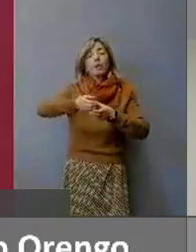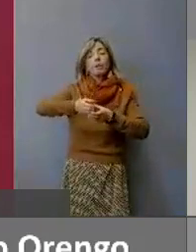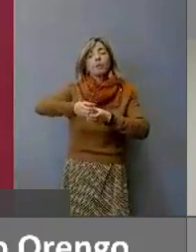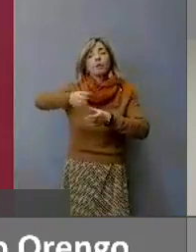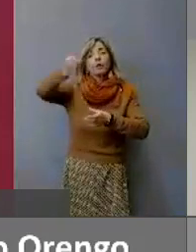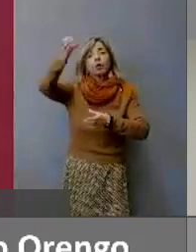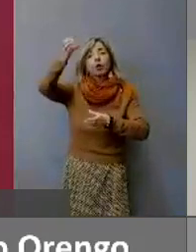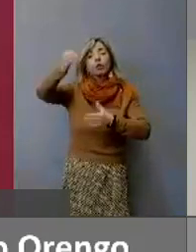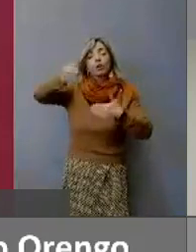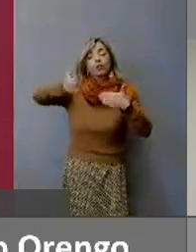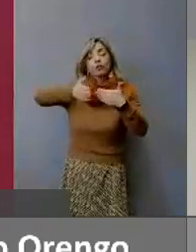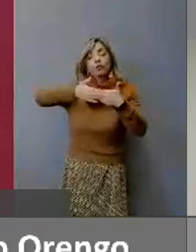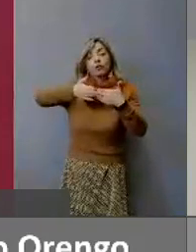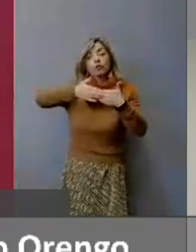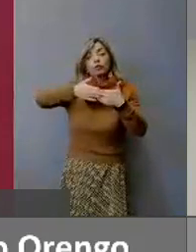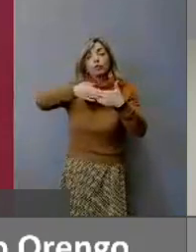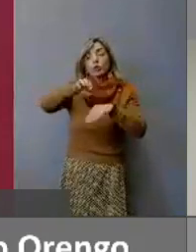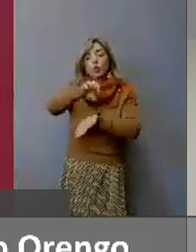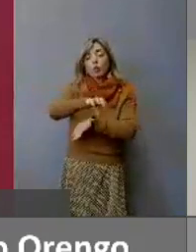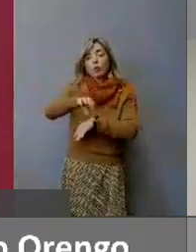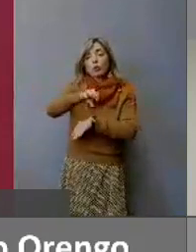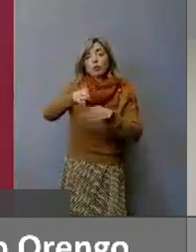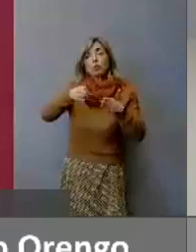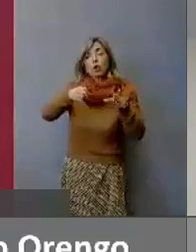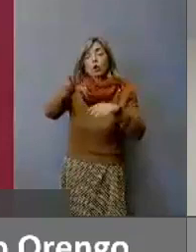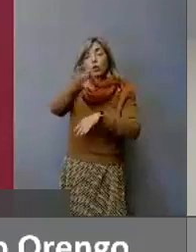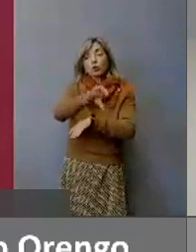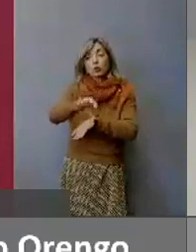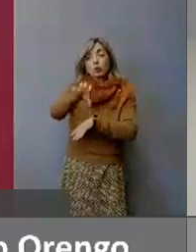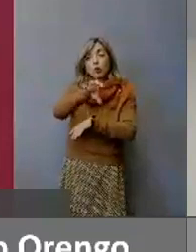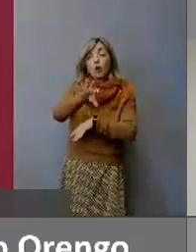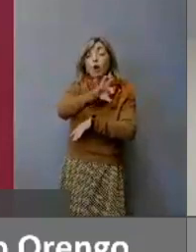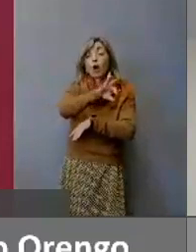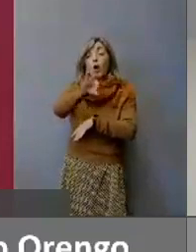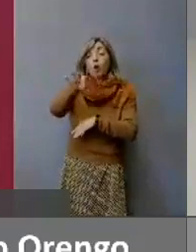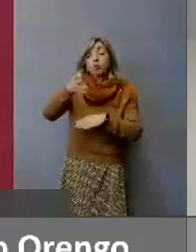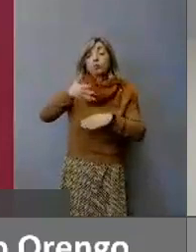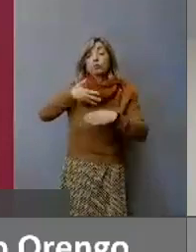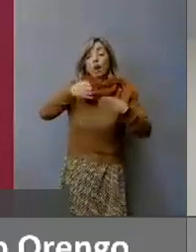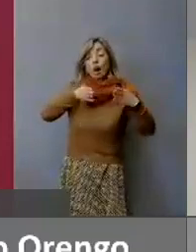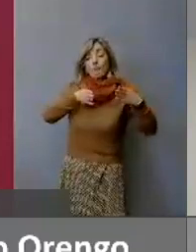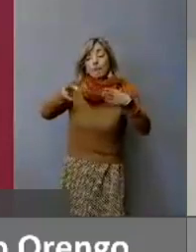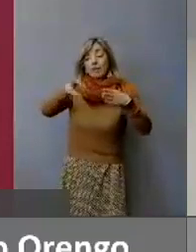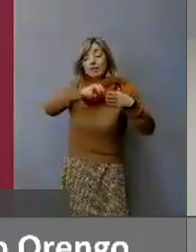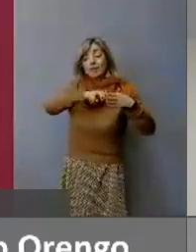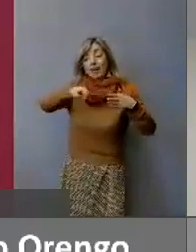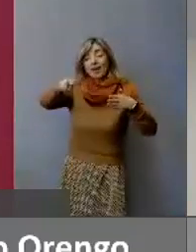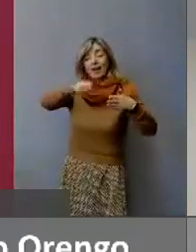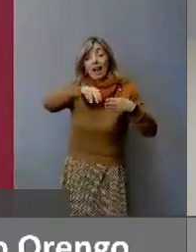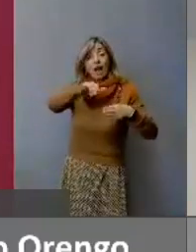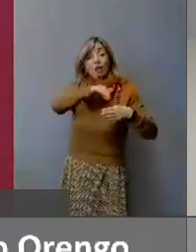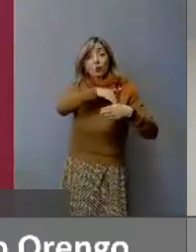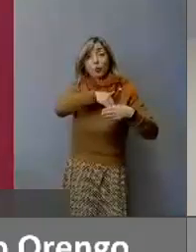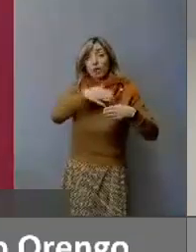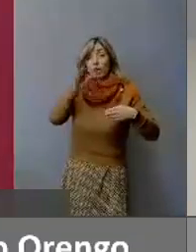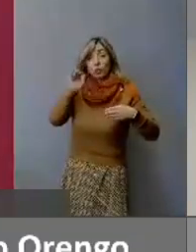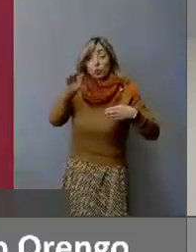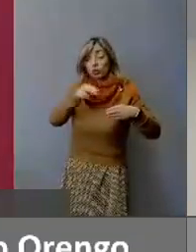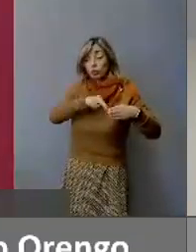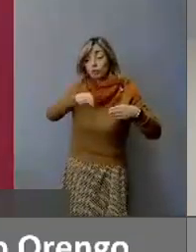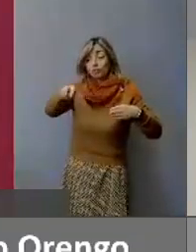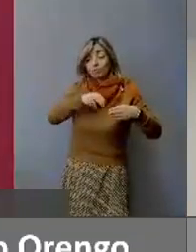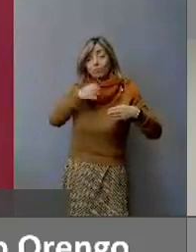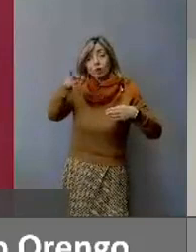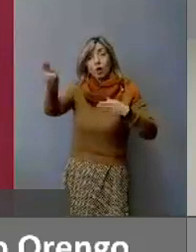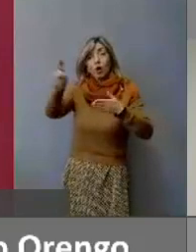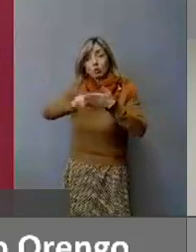corso europa oppure la passerella pedonale che utilizzano gli studenti per andare a scuola abbiamo una situazione abbastanza importante